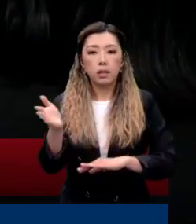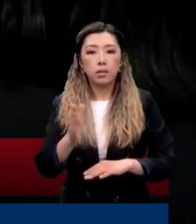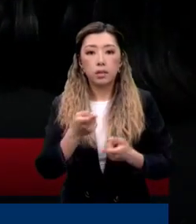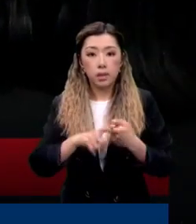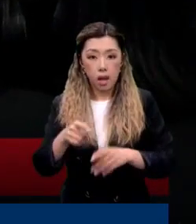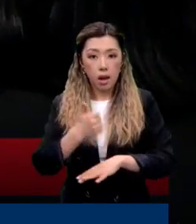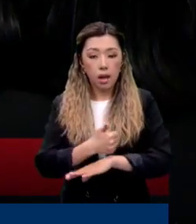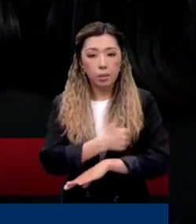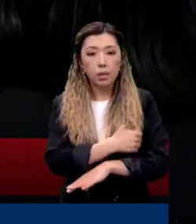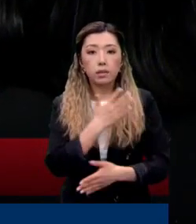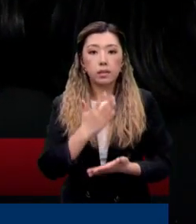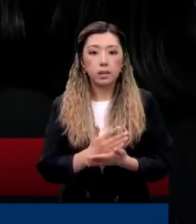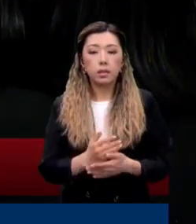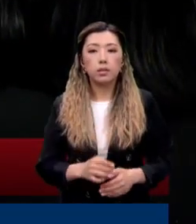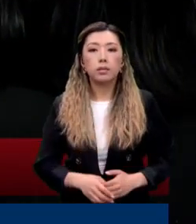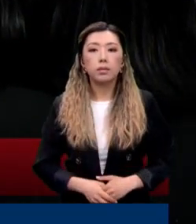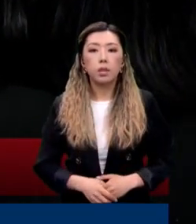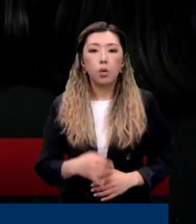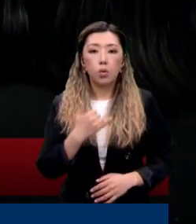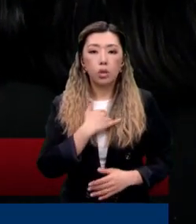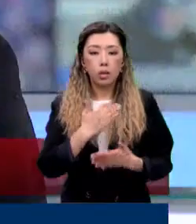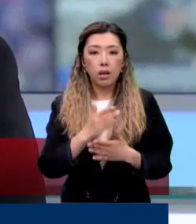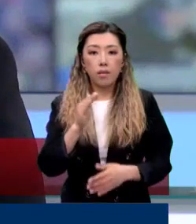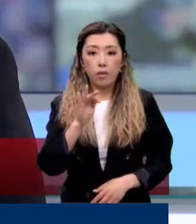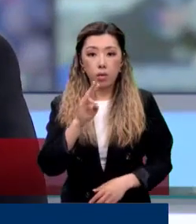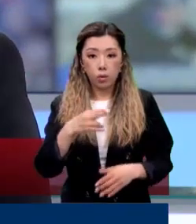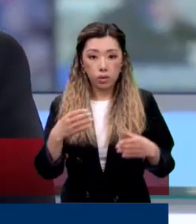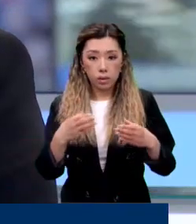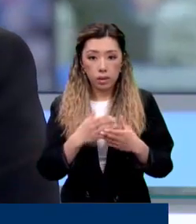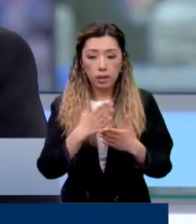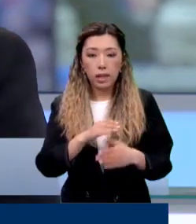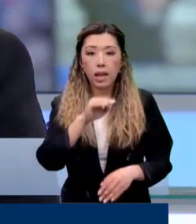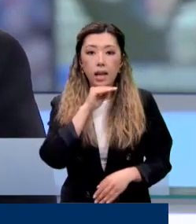те или иные направления, у нас при фонде созданы экспертные комитеты.